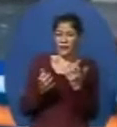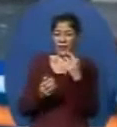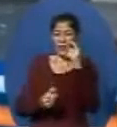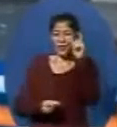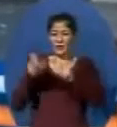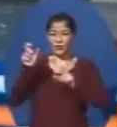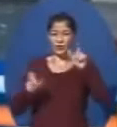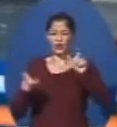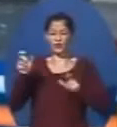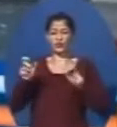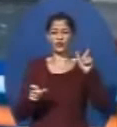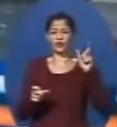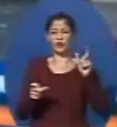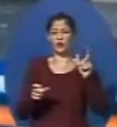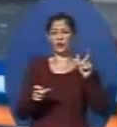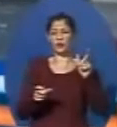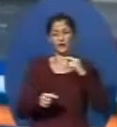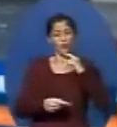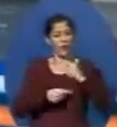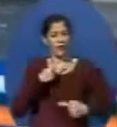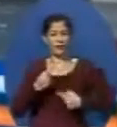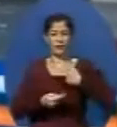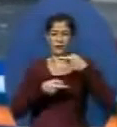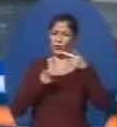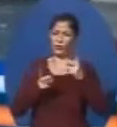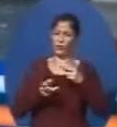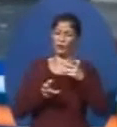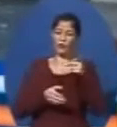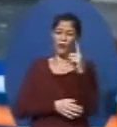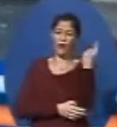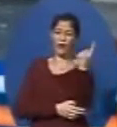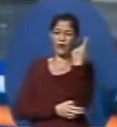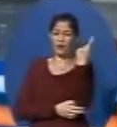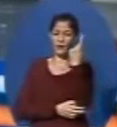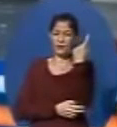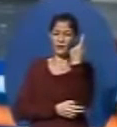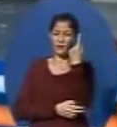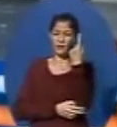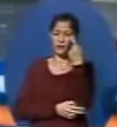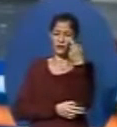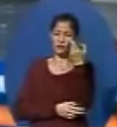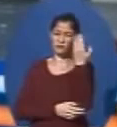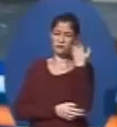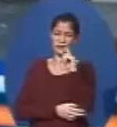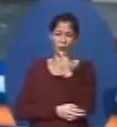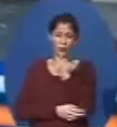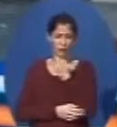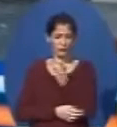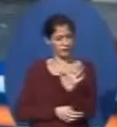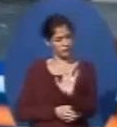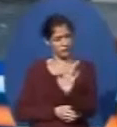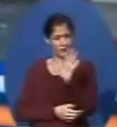בתנאים מוגבלים יותר, ומה, הוא יחיד שמחזיק